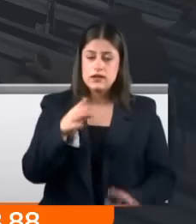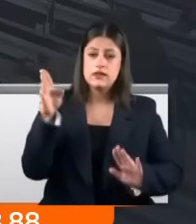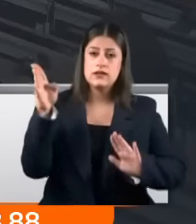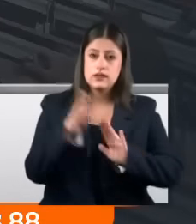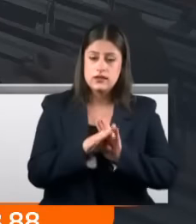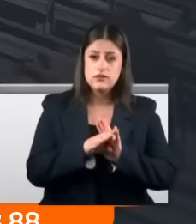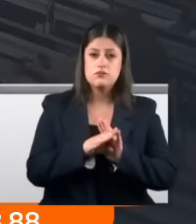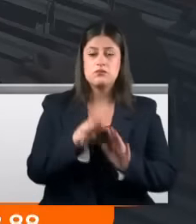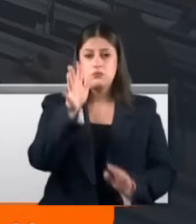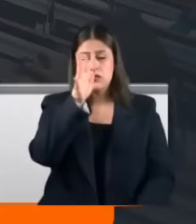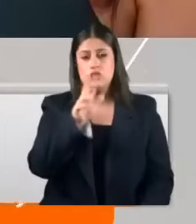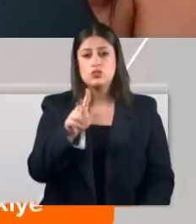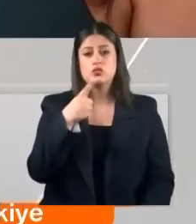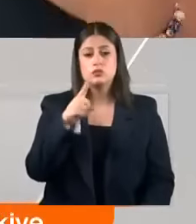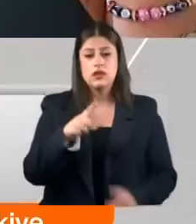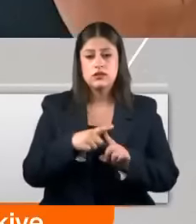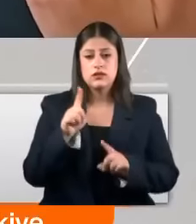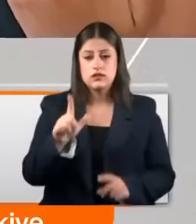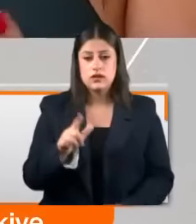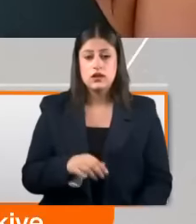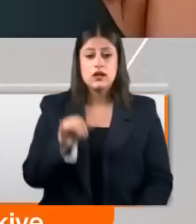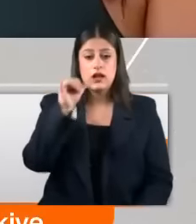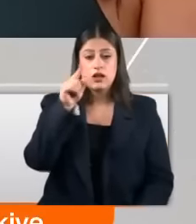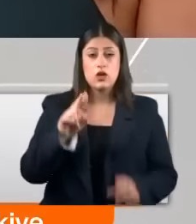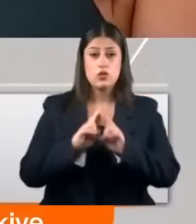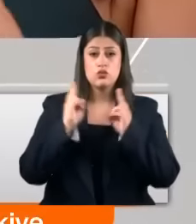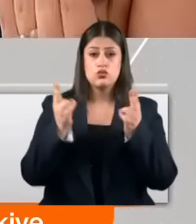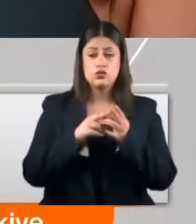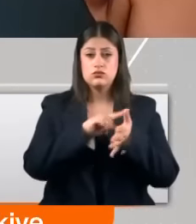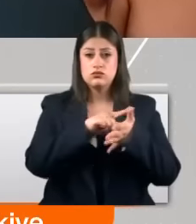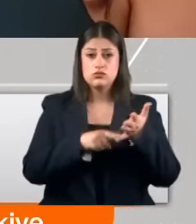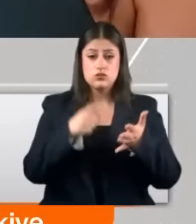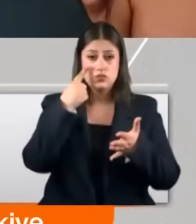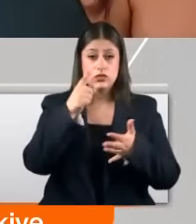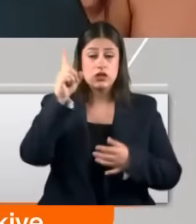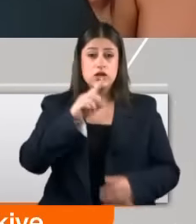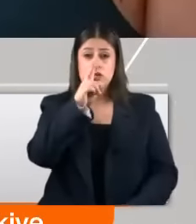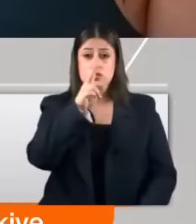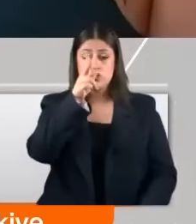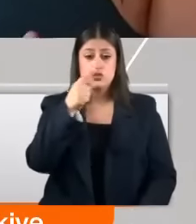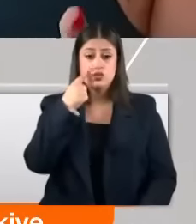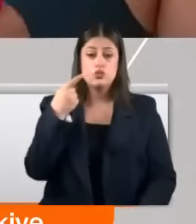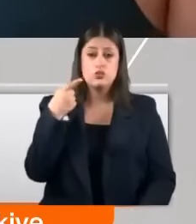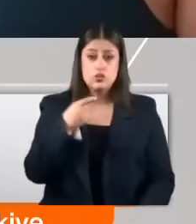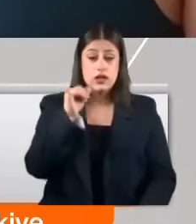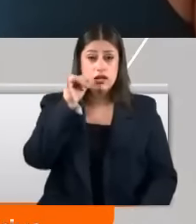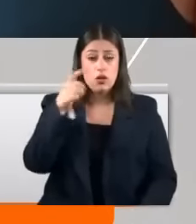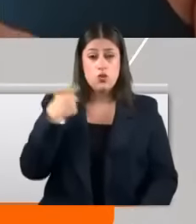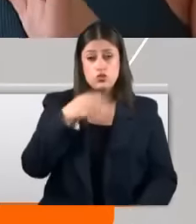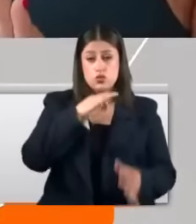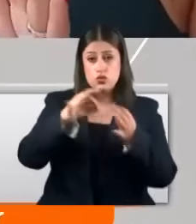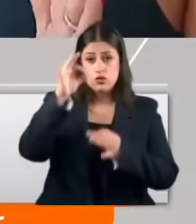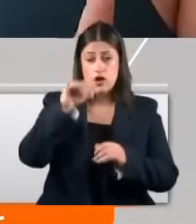euro yani 530 bin lira. İtalya'da dünya sıralamasında ilk 200'de 300'de olan üniversiteler var. İtalya'da özel üniversiteler